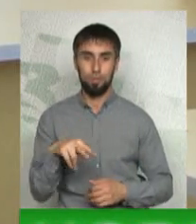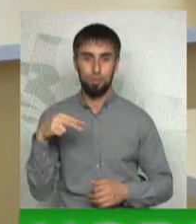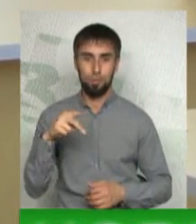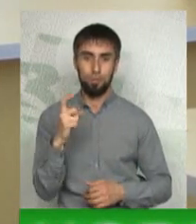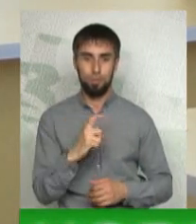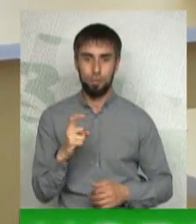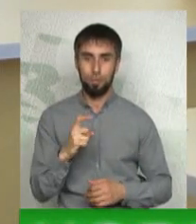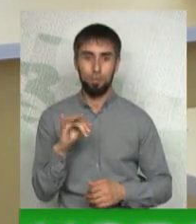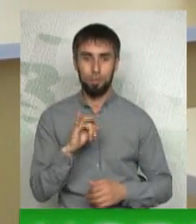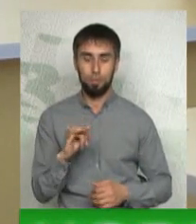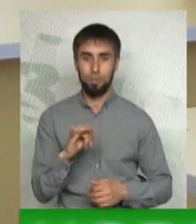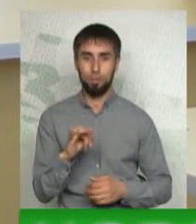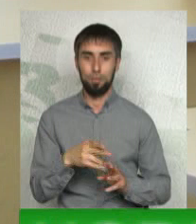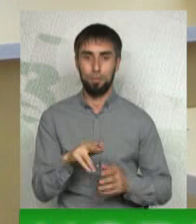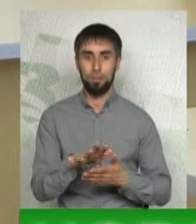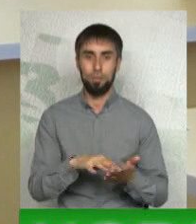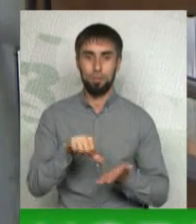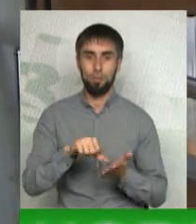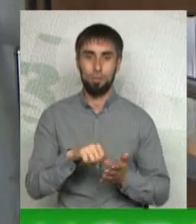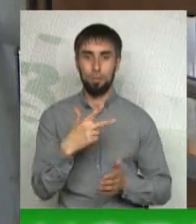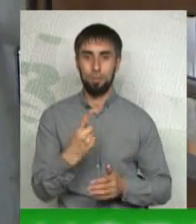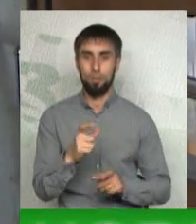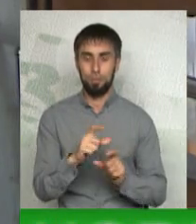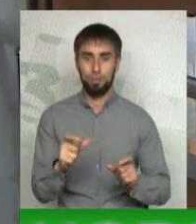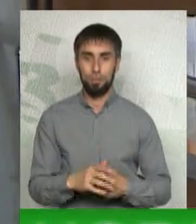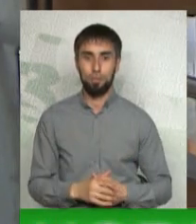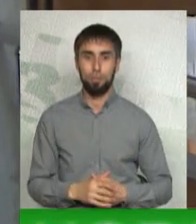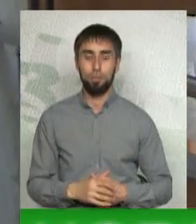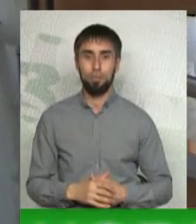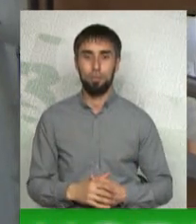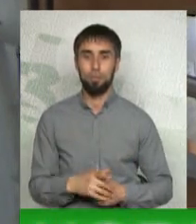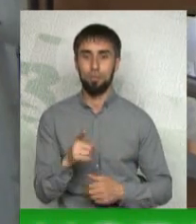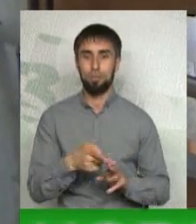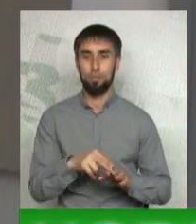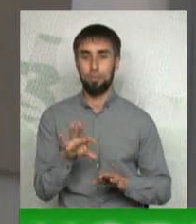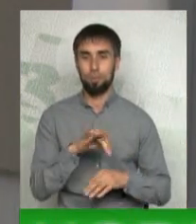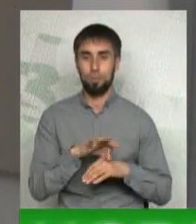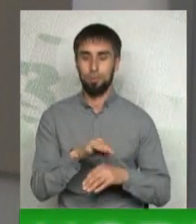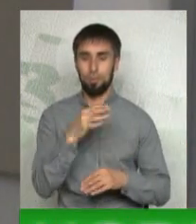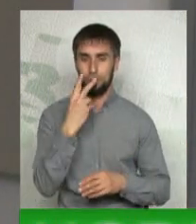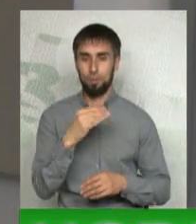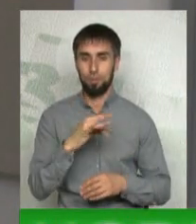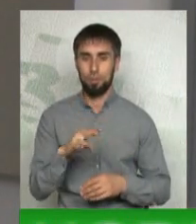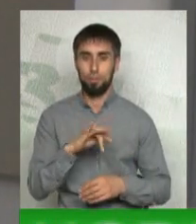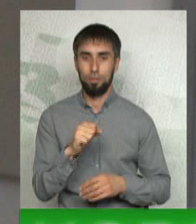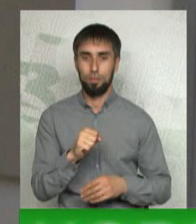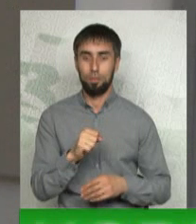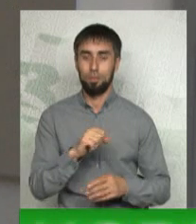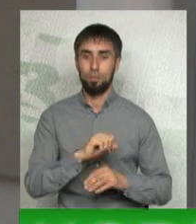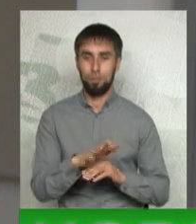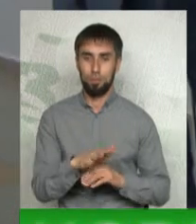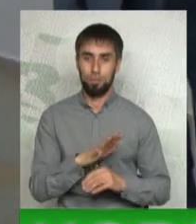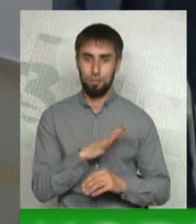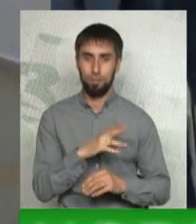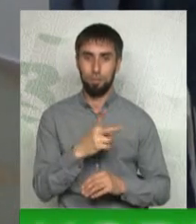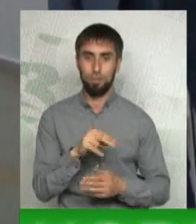химия, английский, история. Заявлен 31 участник. В этом году итоговые испытания проходят в обычном режиме из-за стабилизации эпидобстановки.